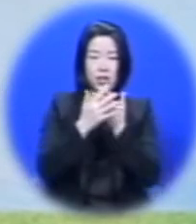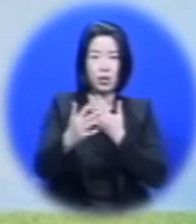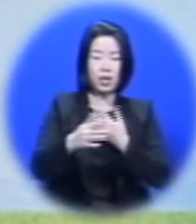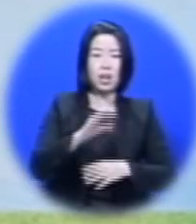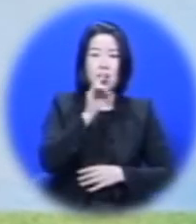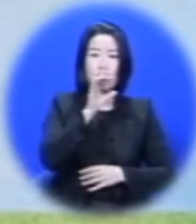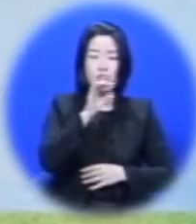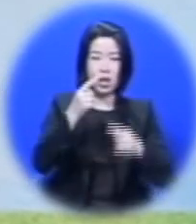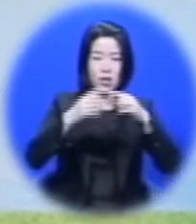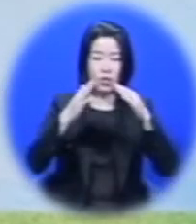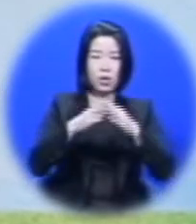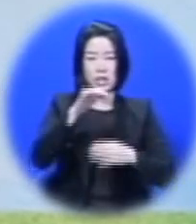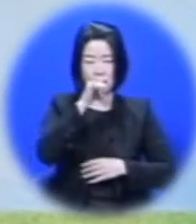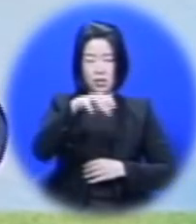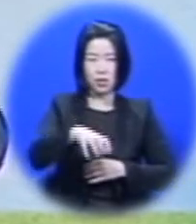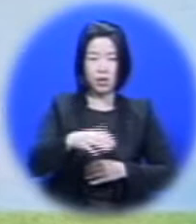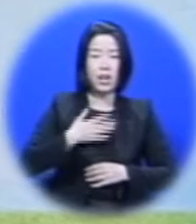제가 올해 연회